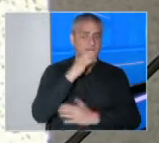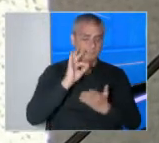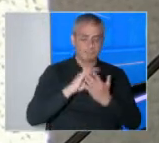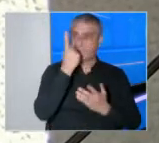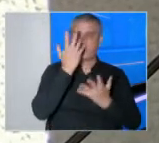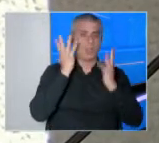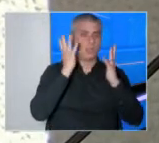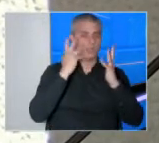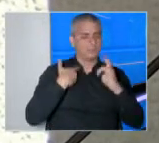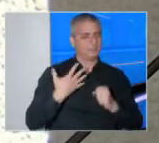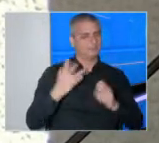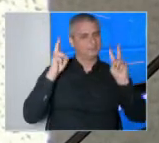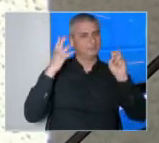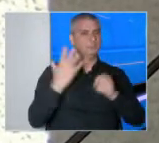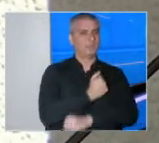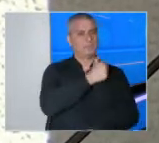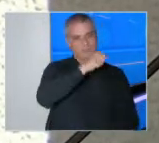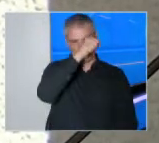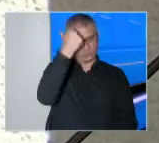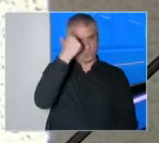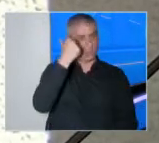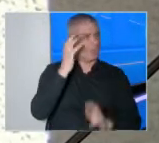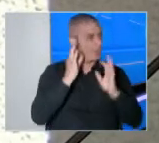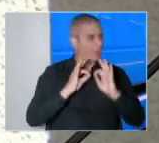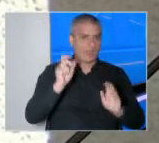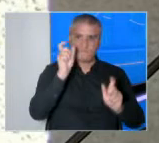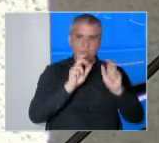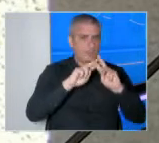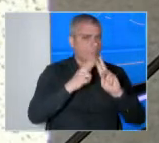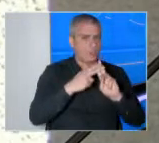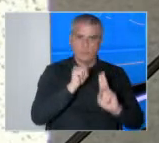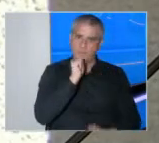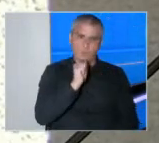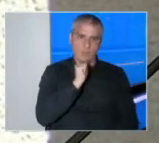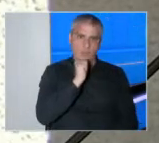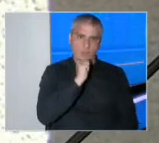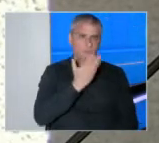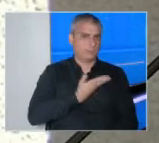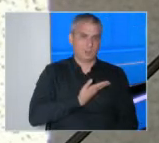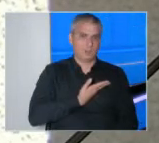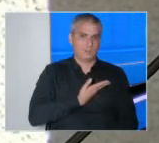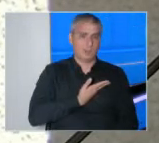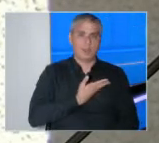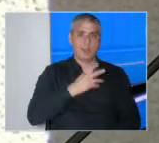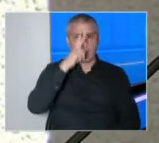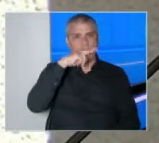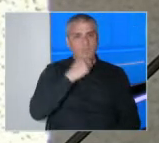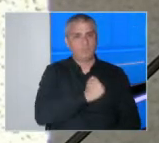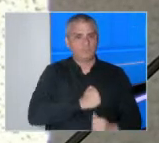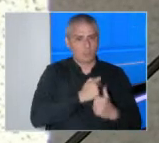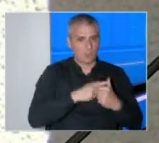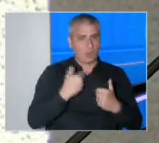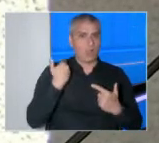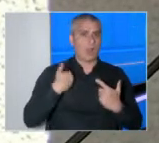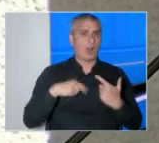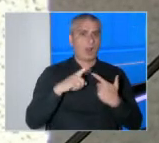אחד זכיתי בתואר שאף אדם בעולם לא רוצה בו. אב שכול,